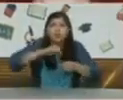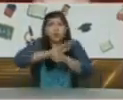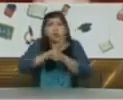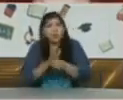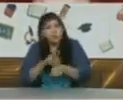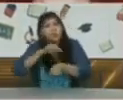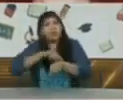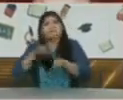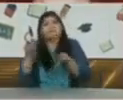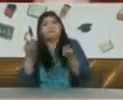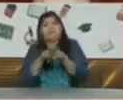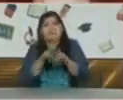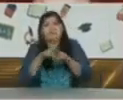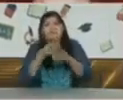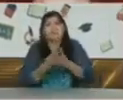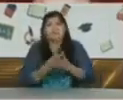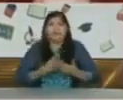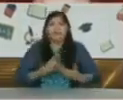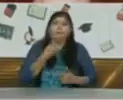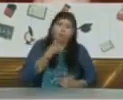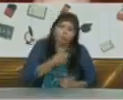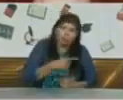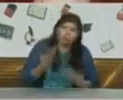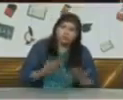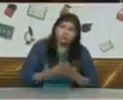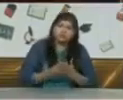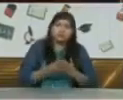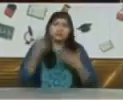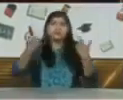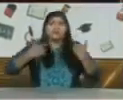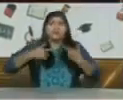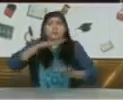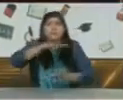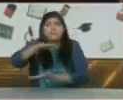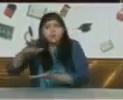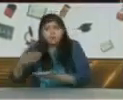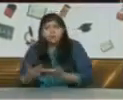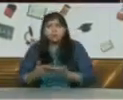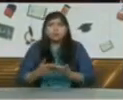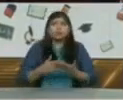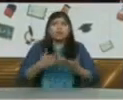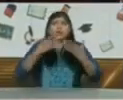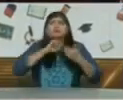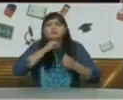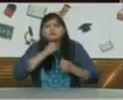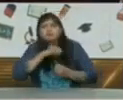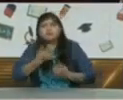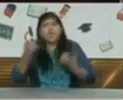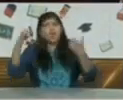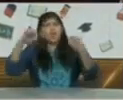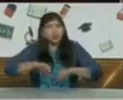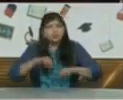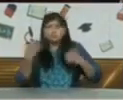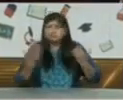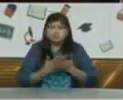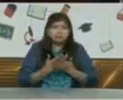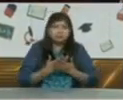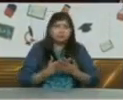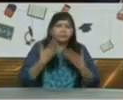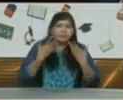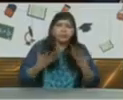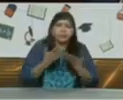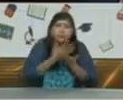भी हम कह सकते हैं कि बच्चों का, युवाओं का जो नुकसान हुआ है